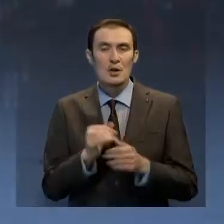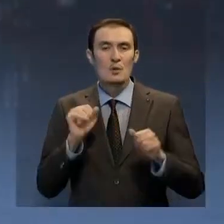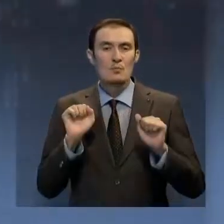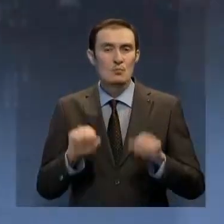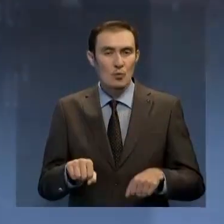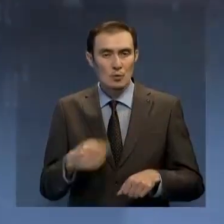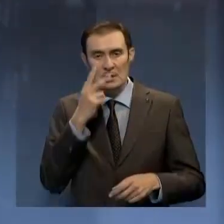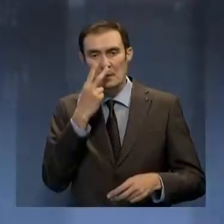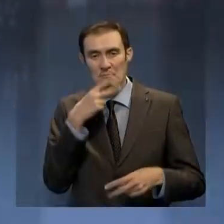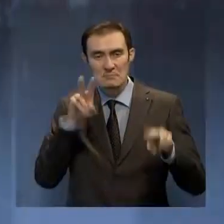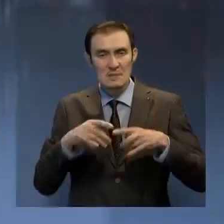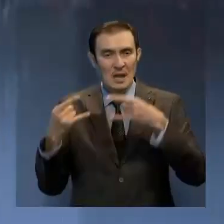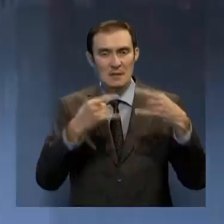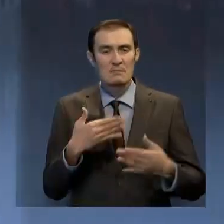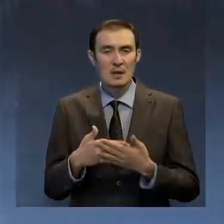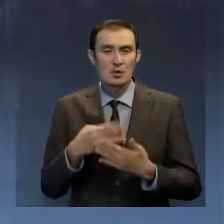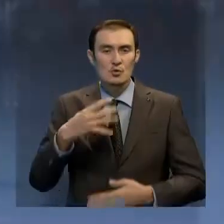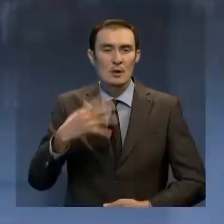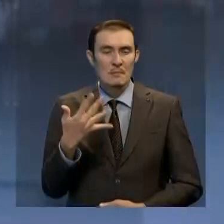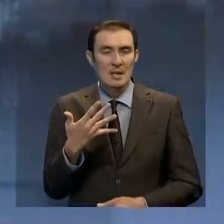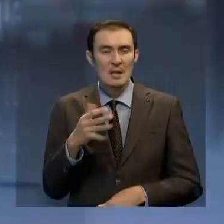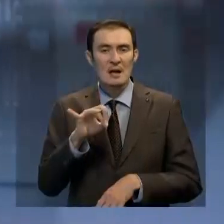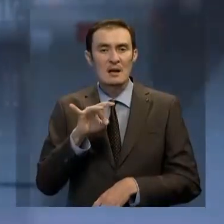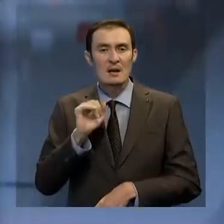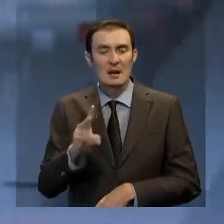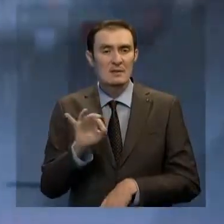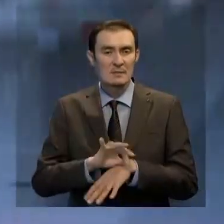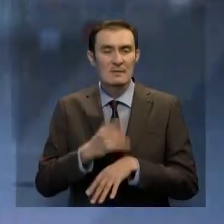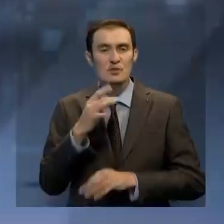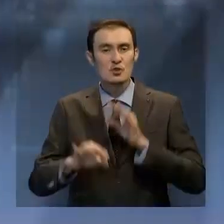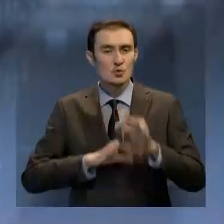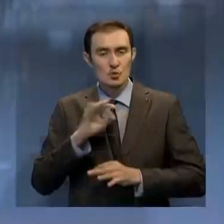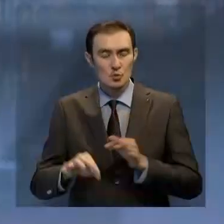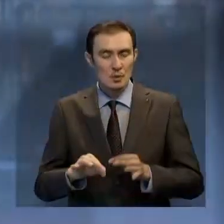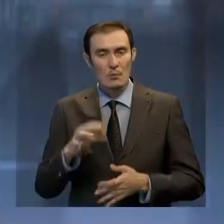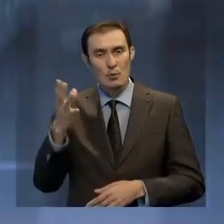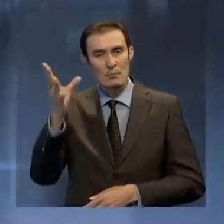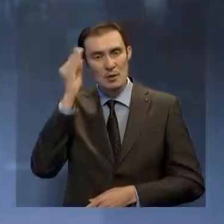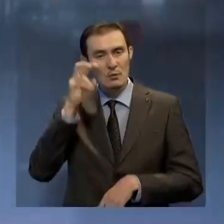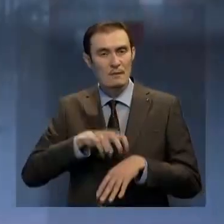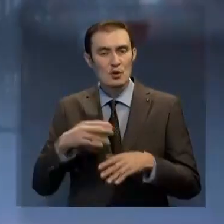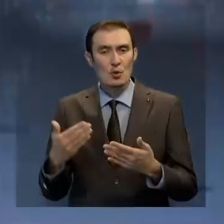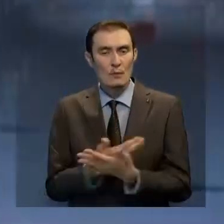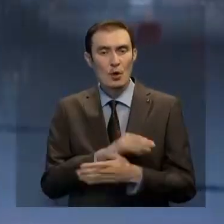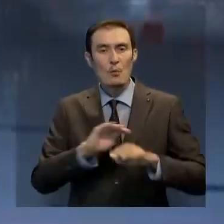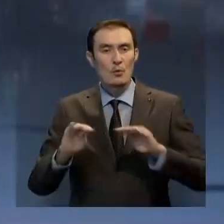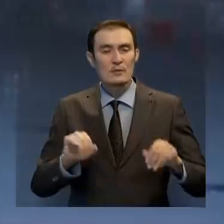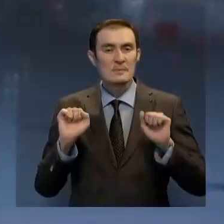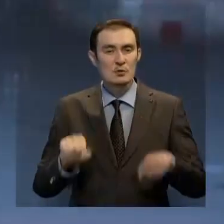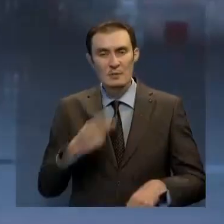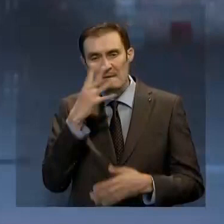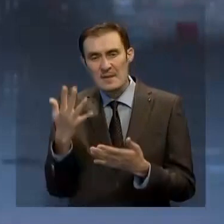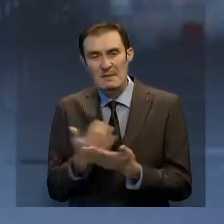укомплектован. Здесь смогут диагностировать порядка 45 онкобольных в сутки. По мнению врачей, инновационное оборудование